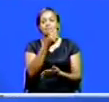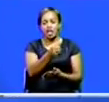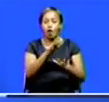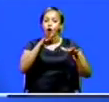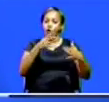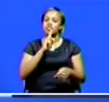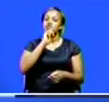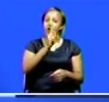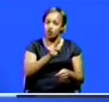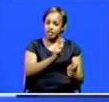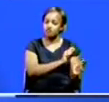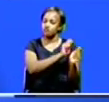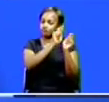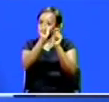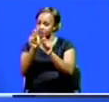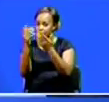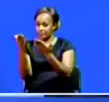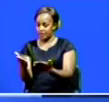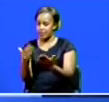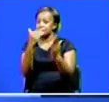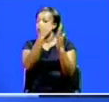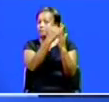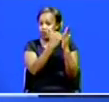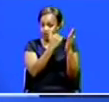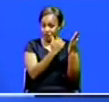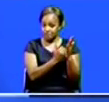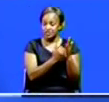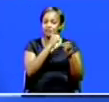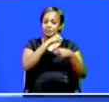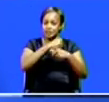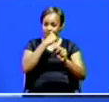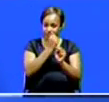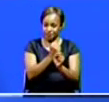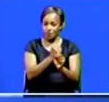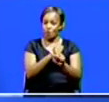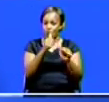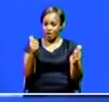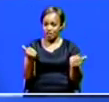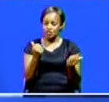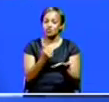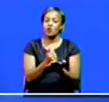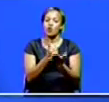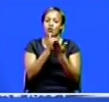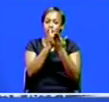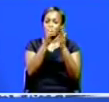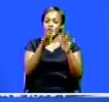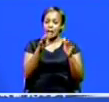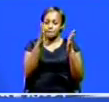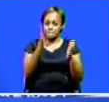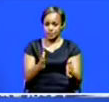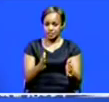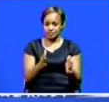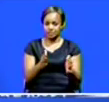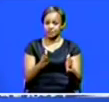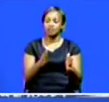order unawapelekea. Programu hii inaendelea kuboreshwa ili kuwapa wakulima uwezo wa kununua pembejeo moja kwa moja.